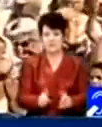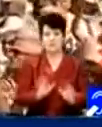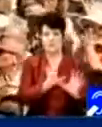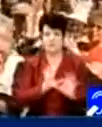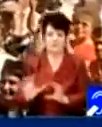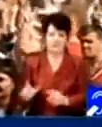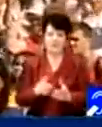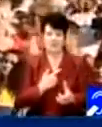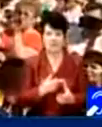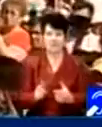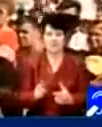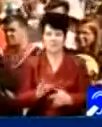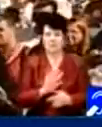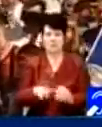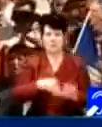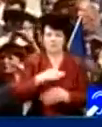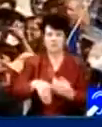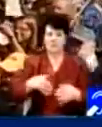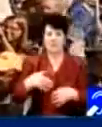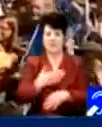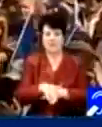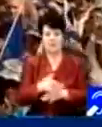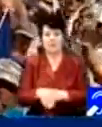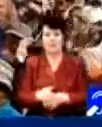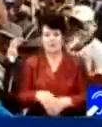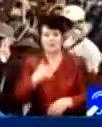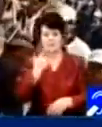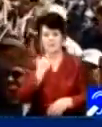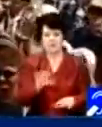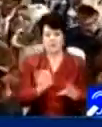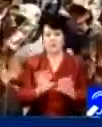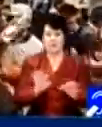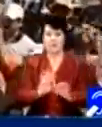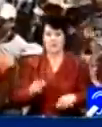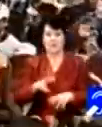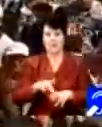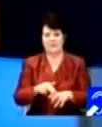securitate, dar și pentru a nu perturba circulația în zonă, se mai spune în comunicatul poliției.